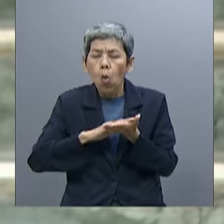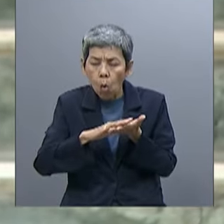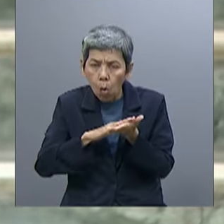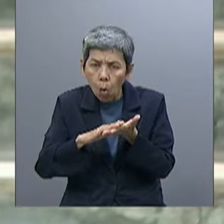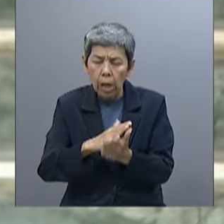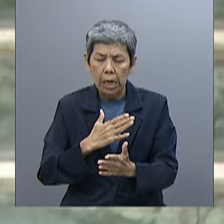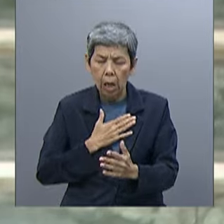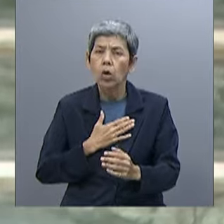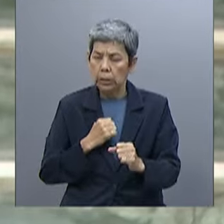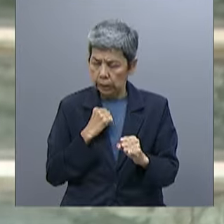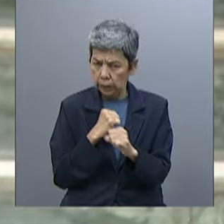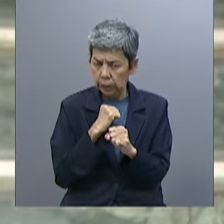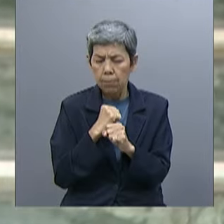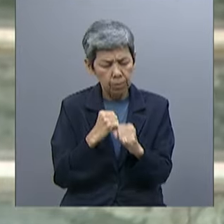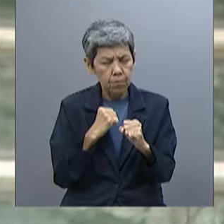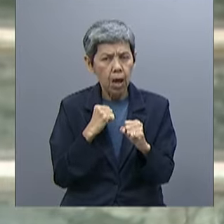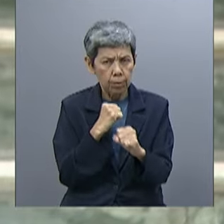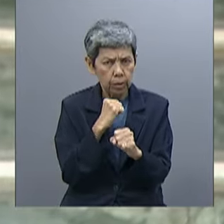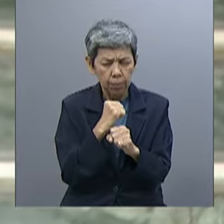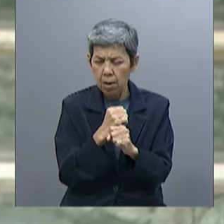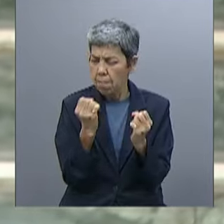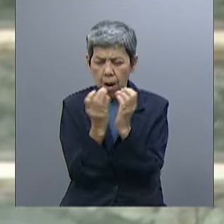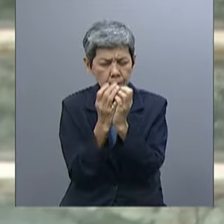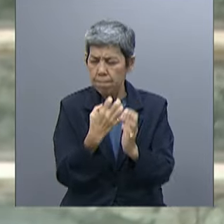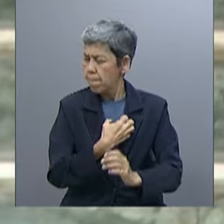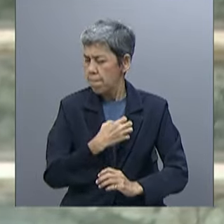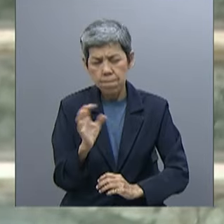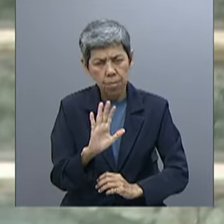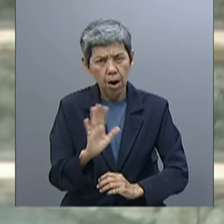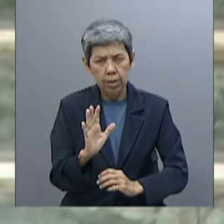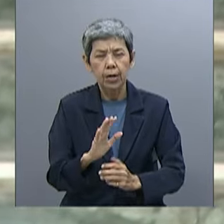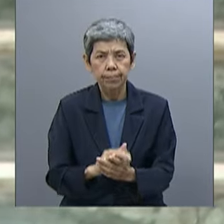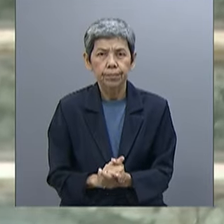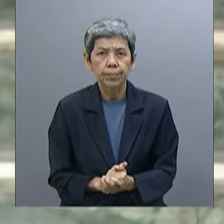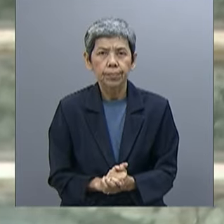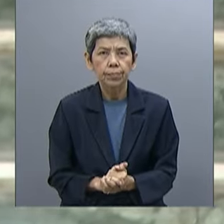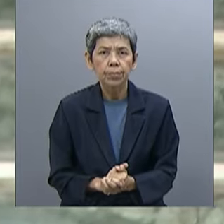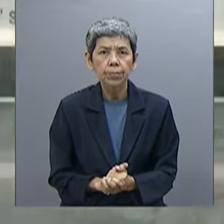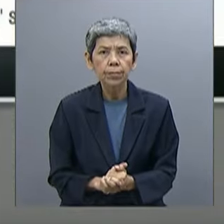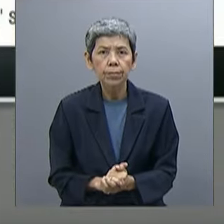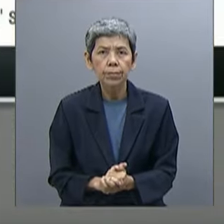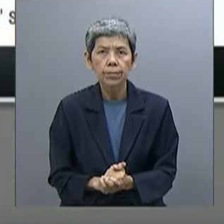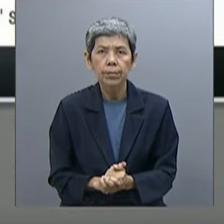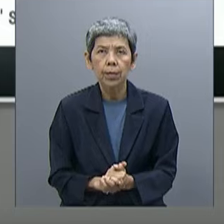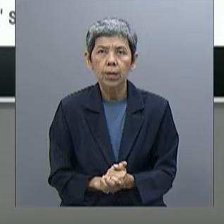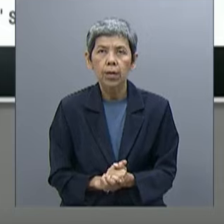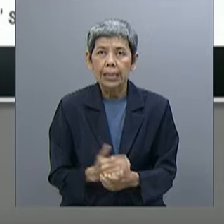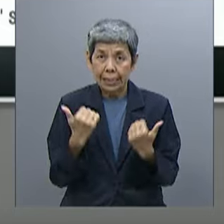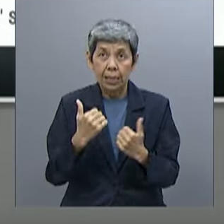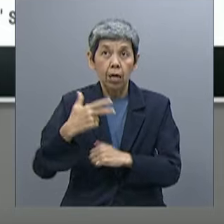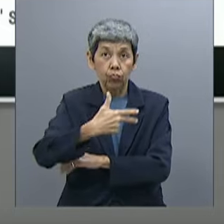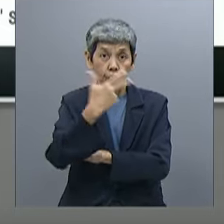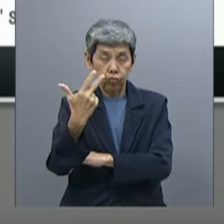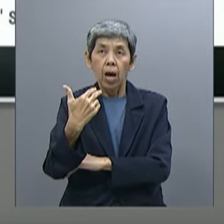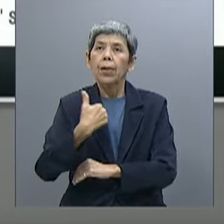ทำให้ดีที่สุดนะคะว่าไม่ให้เกิดเหตุการณ์แบบนี้ขึ้นอีกนะคะ และในรายการตอบโจทย์เมื่อคืนนี้ค่ะ